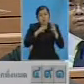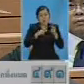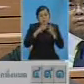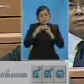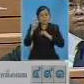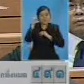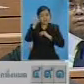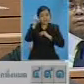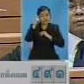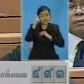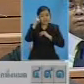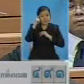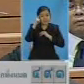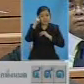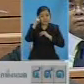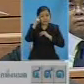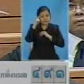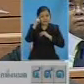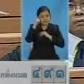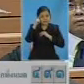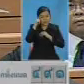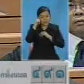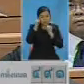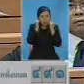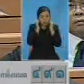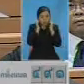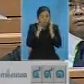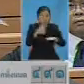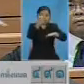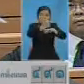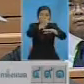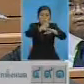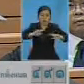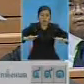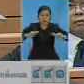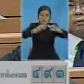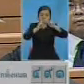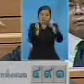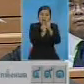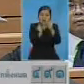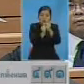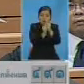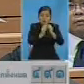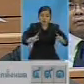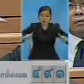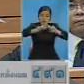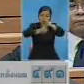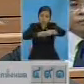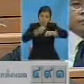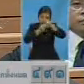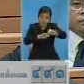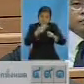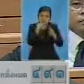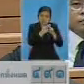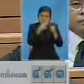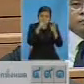านรัฐมนตรีซึ่งรับผิดชอบเรื่องยางพาราคือท่านณัฐวุฒิผู้คน